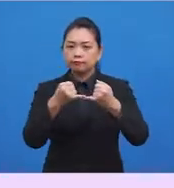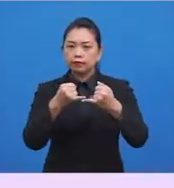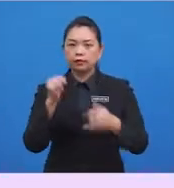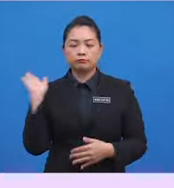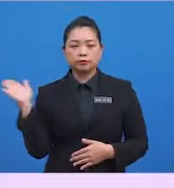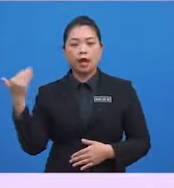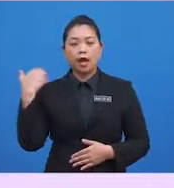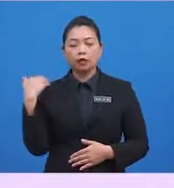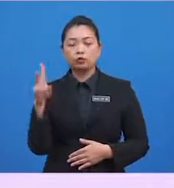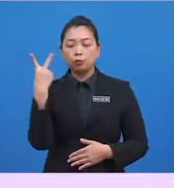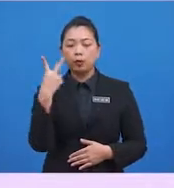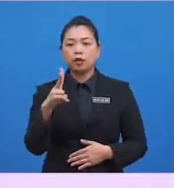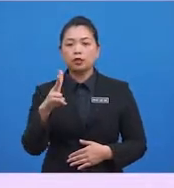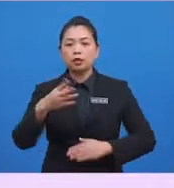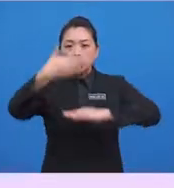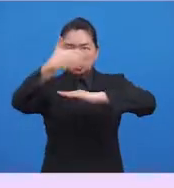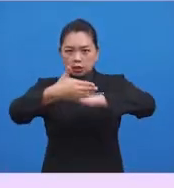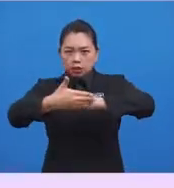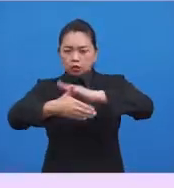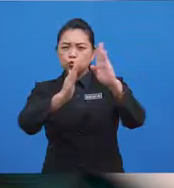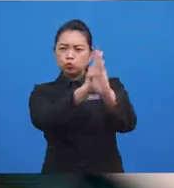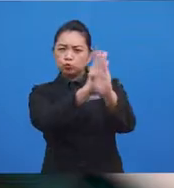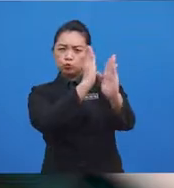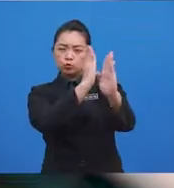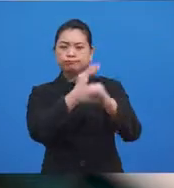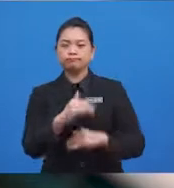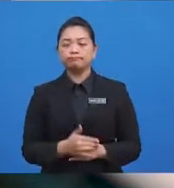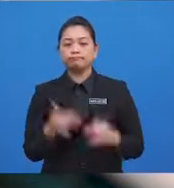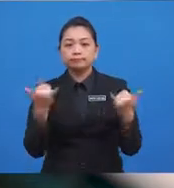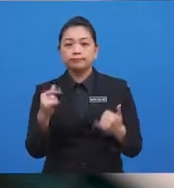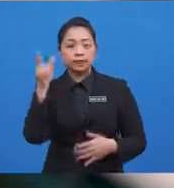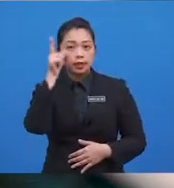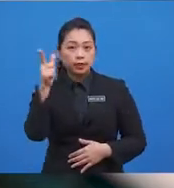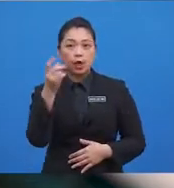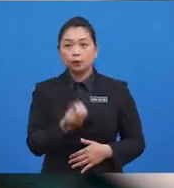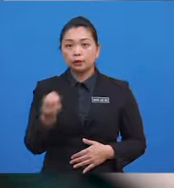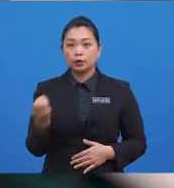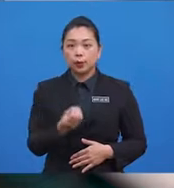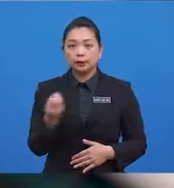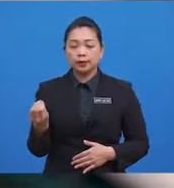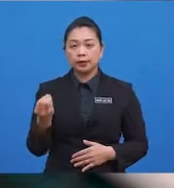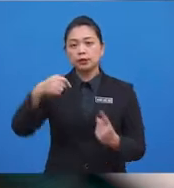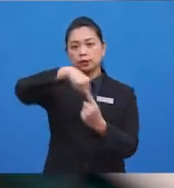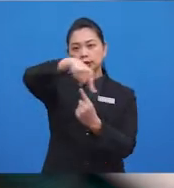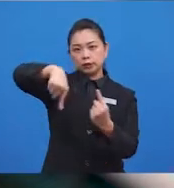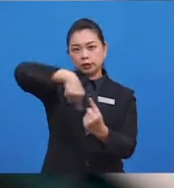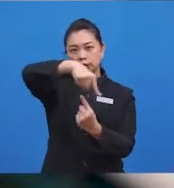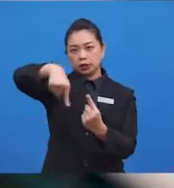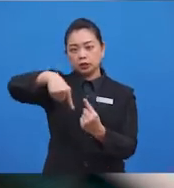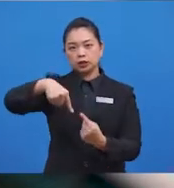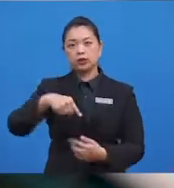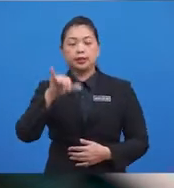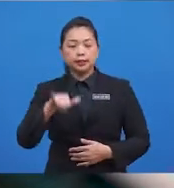mempunyai 12 sisi lurus. Mari kita lihat objek-objek di sekeliling murid semua